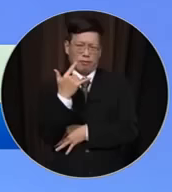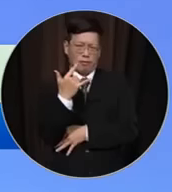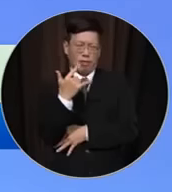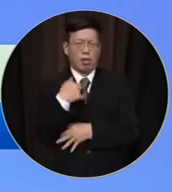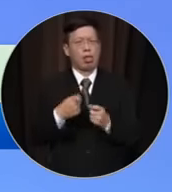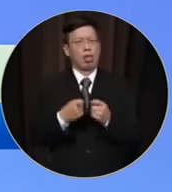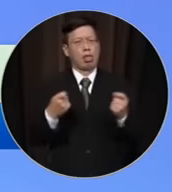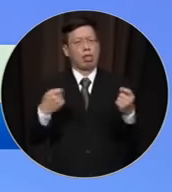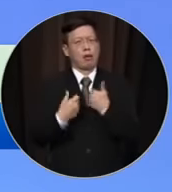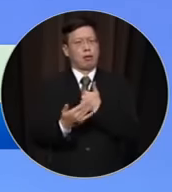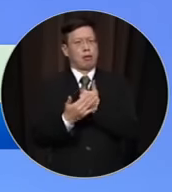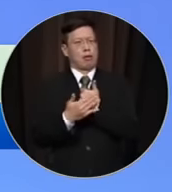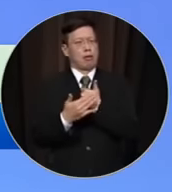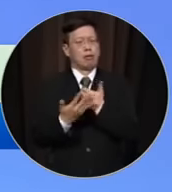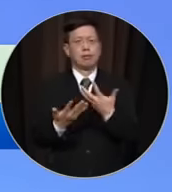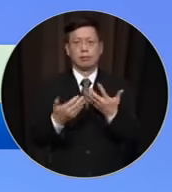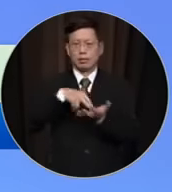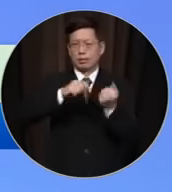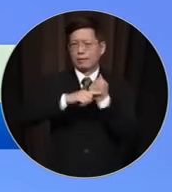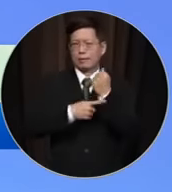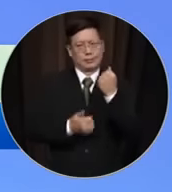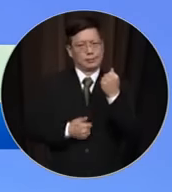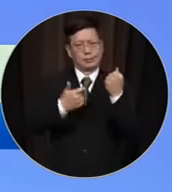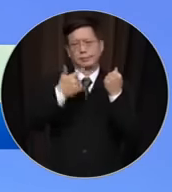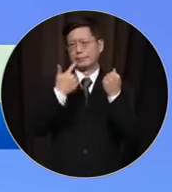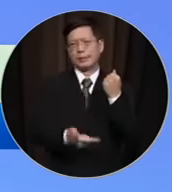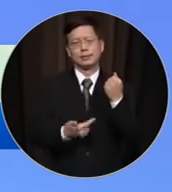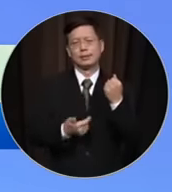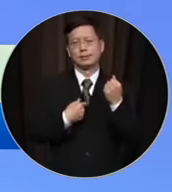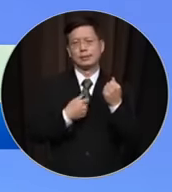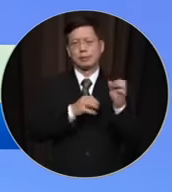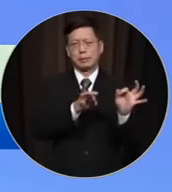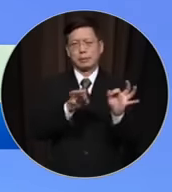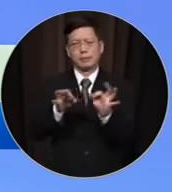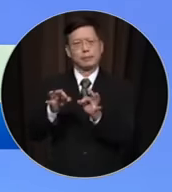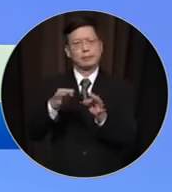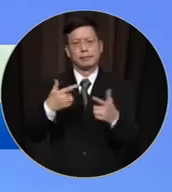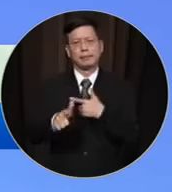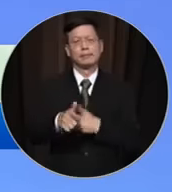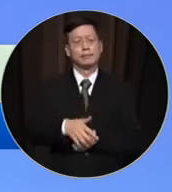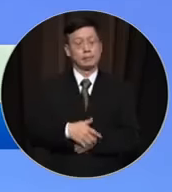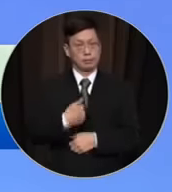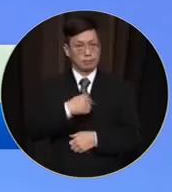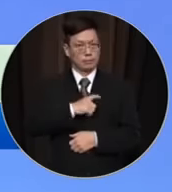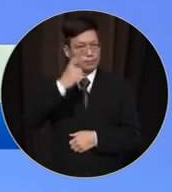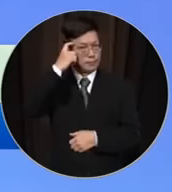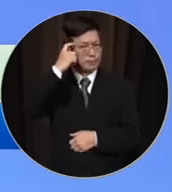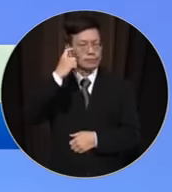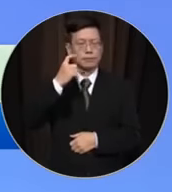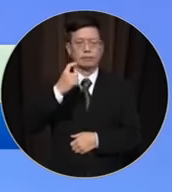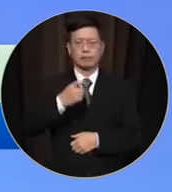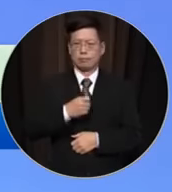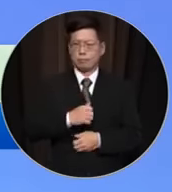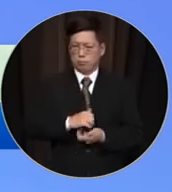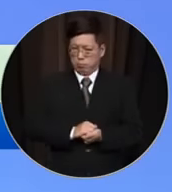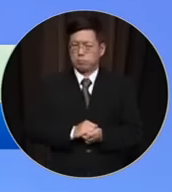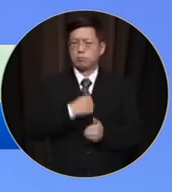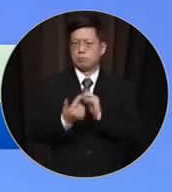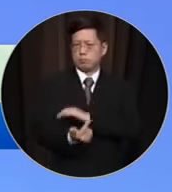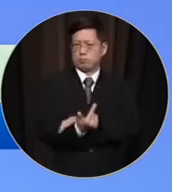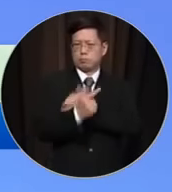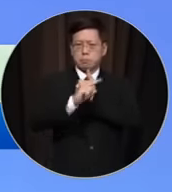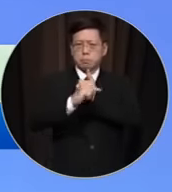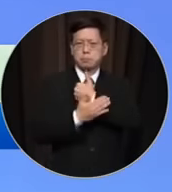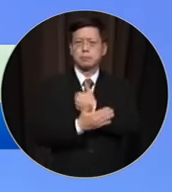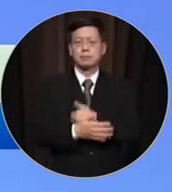通过要得到救援，但是立法的速度的确某种程度太慢了。 我想我们的确是应该要加紧速